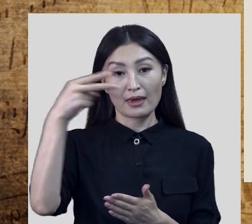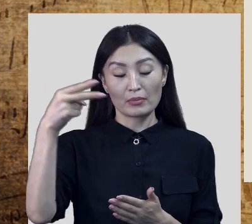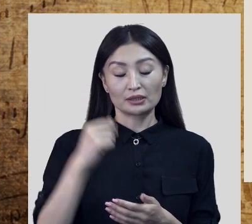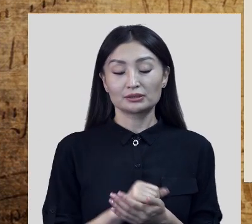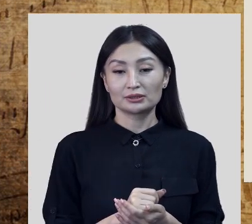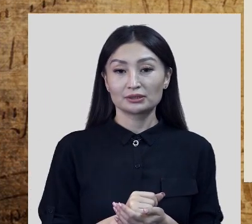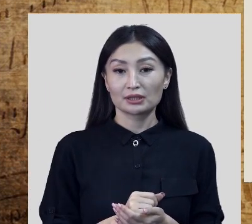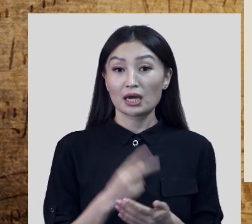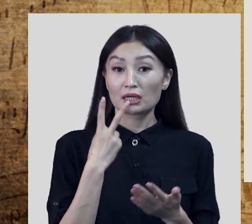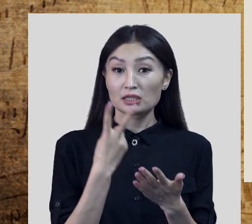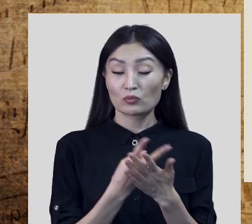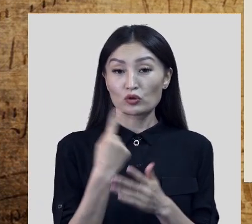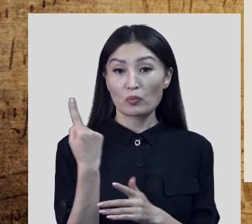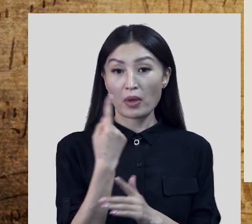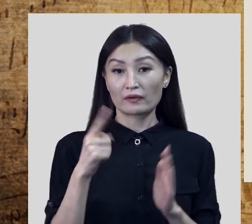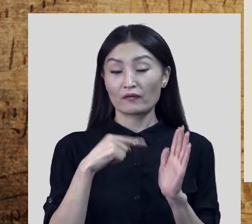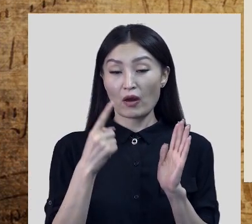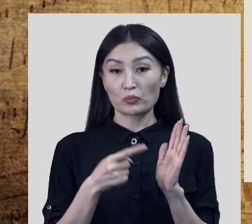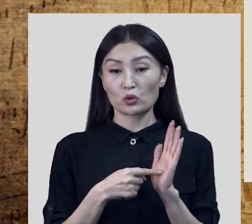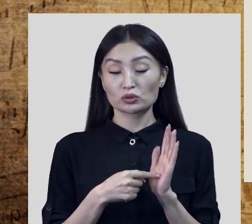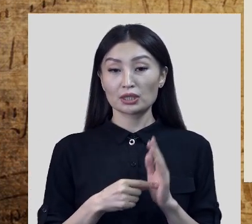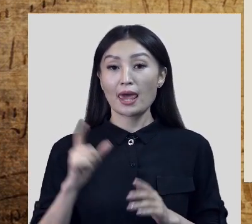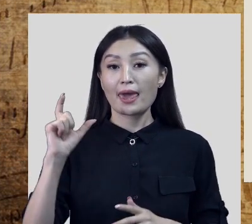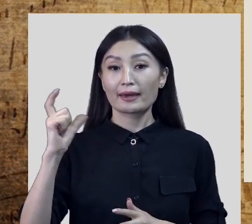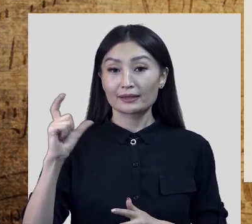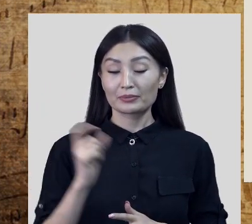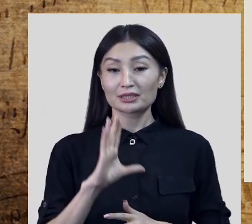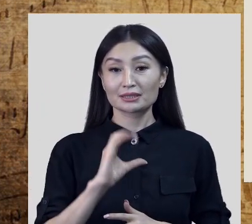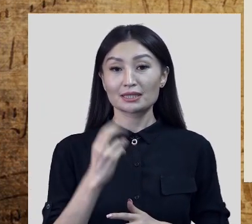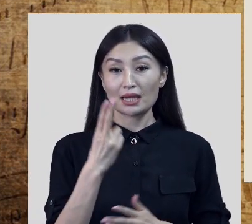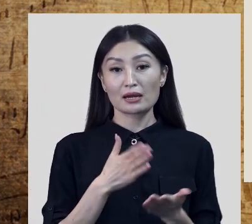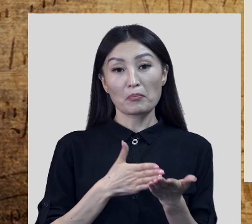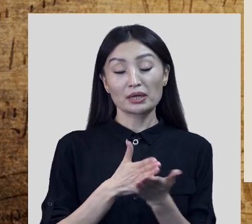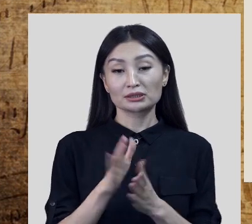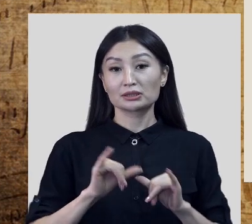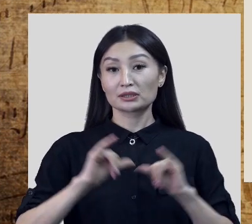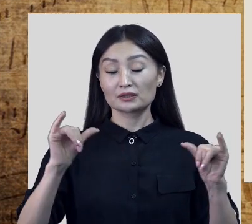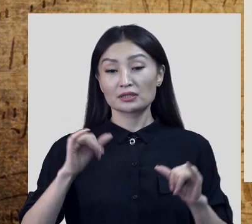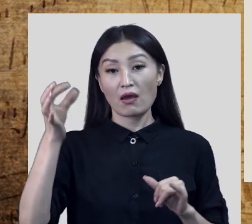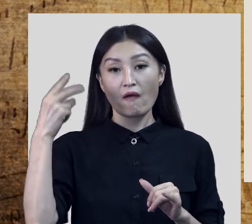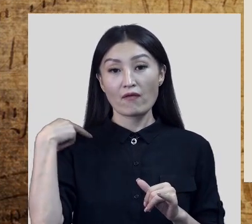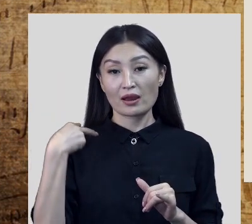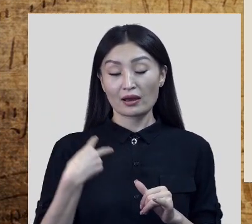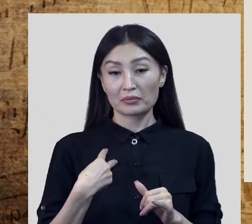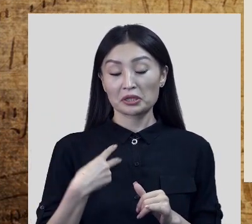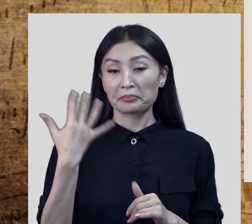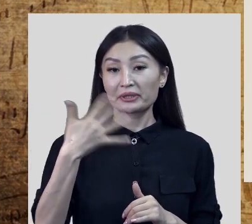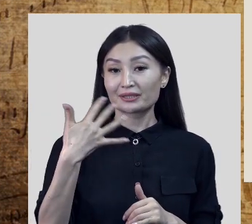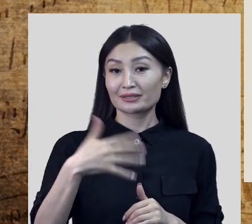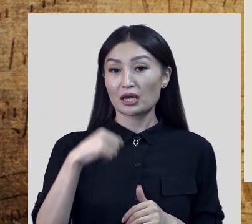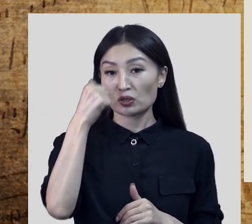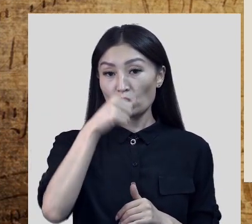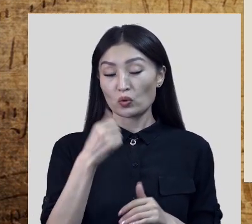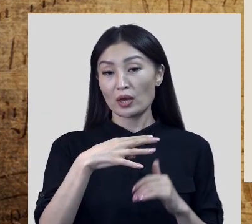темы рассмотрим первый вопрос экономическое и социально-политическое развитие великобритании в пятидесятые